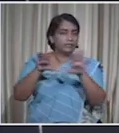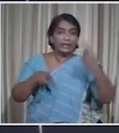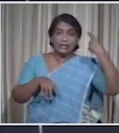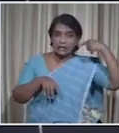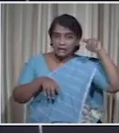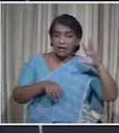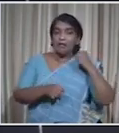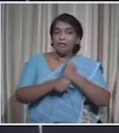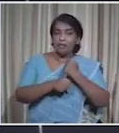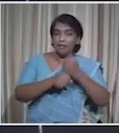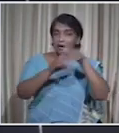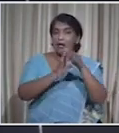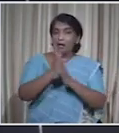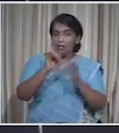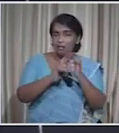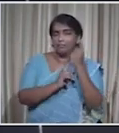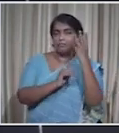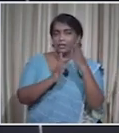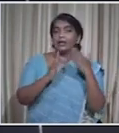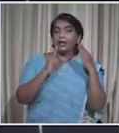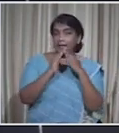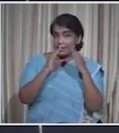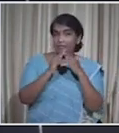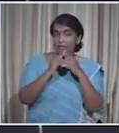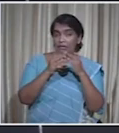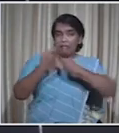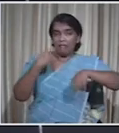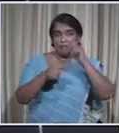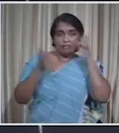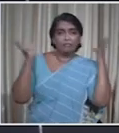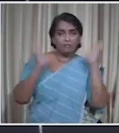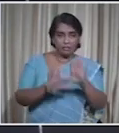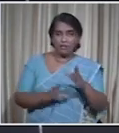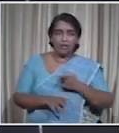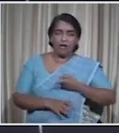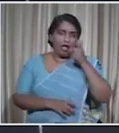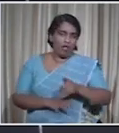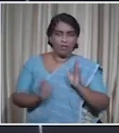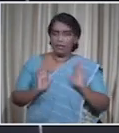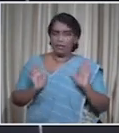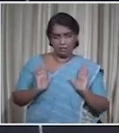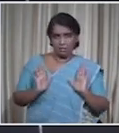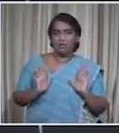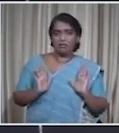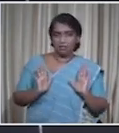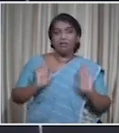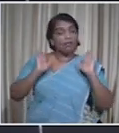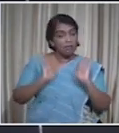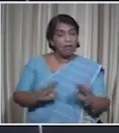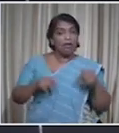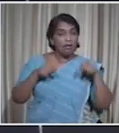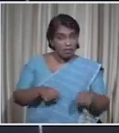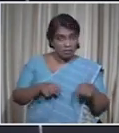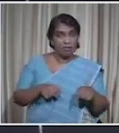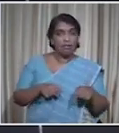වෙනකොට ආණ්ඩු පක්ෂයේ මන්ත්‍රීවරුන් ගණනාවකගේ නිවාස වටකල්ලා තියෙන එක මම අනුමත කරන්නේ නැහැ මේ තේ තත්වයට අපි